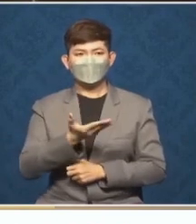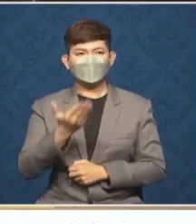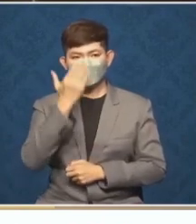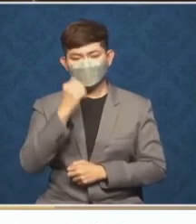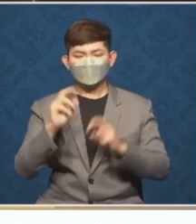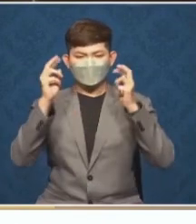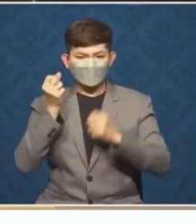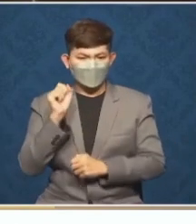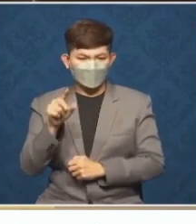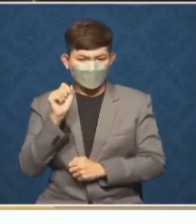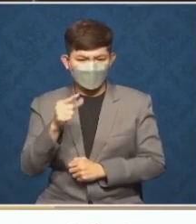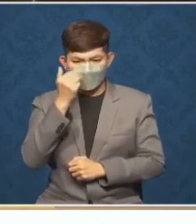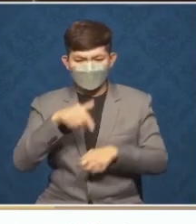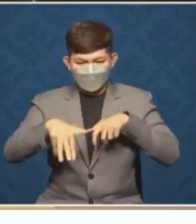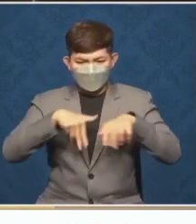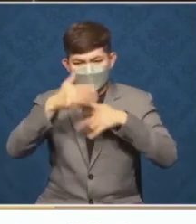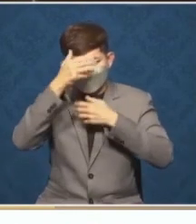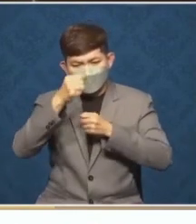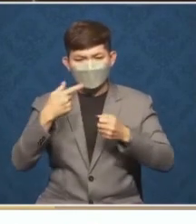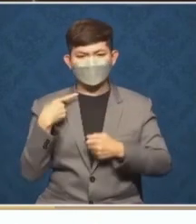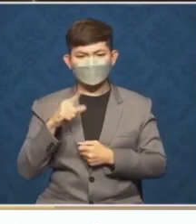ด่วนเป็นเรื่องสนใจประชาชนเป็นเรื่องผลประโยชน์ประเทศช